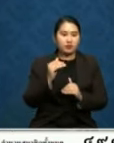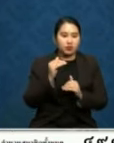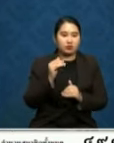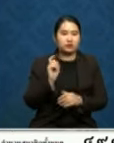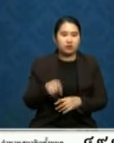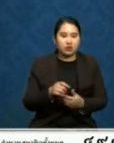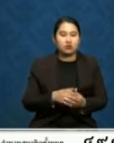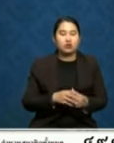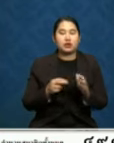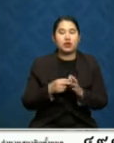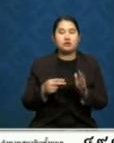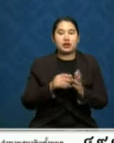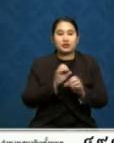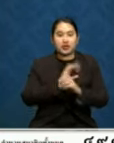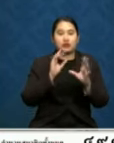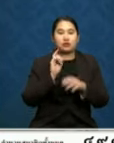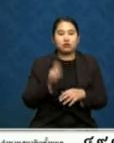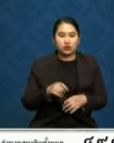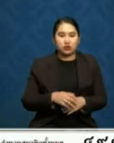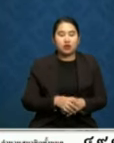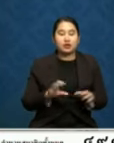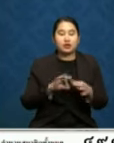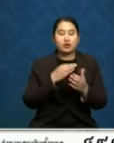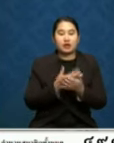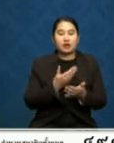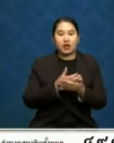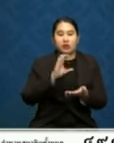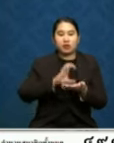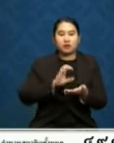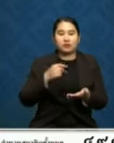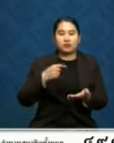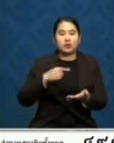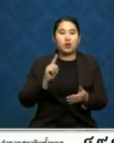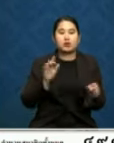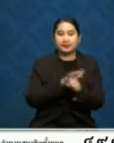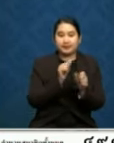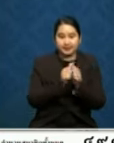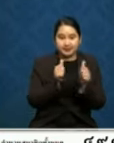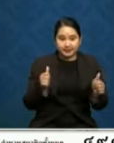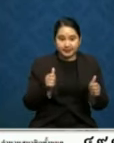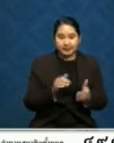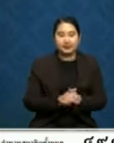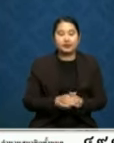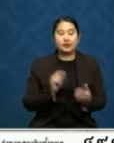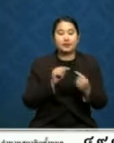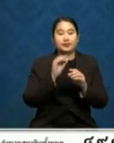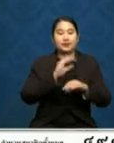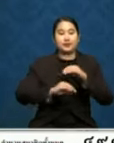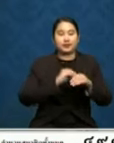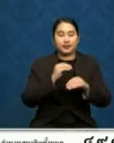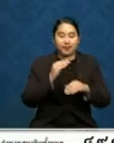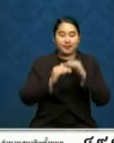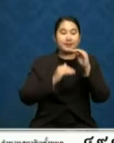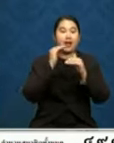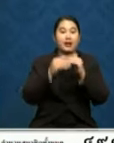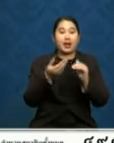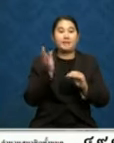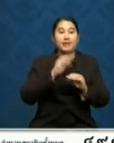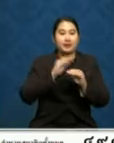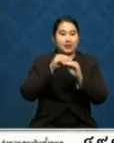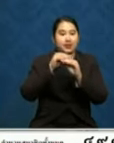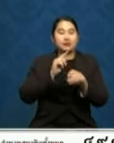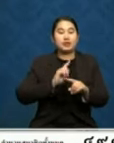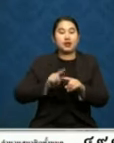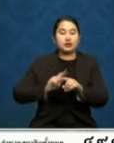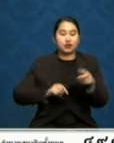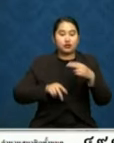วยค่ะว่าให้แน่ชัดกว่านี้เพื่อใช้งบประมาณให้เกิดประสิทธิภาพสูงสุดค่ะในส่วนของโครงการพัฒนาเพิ่มประสิทธิภาพ